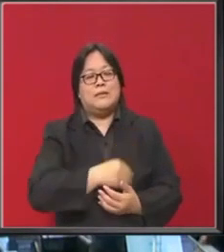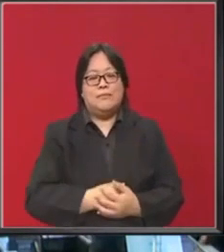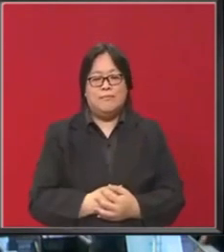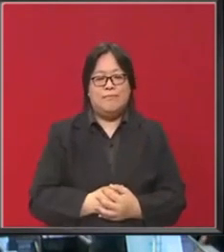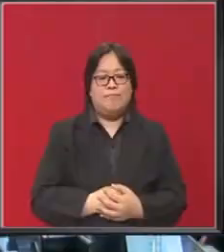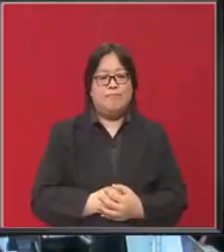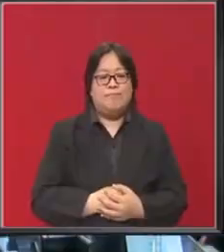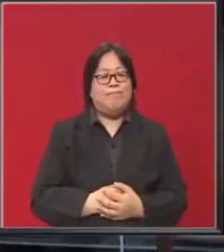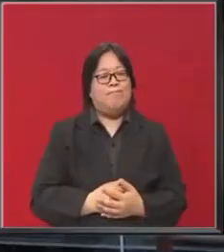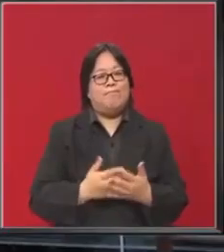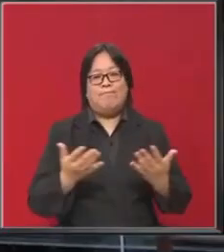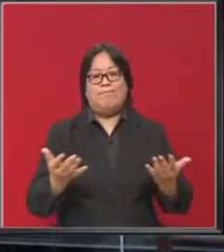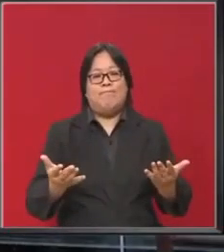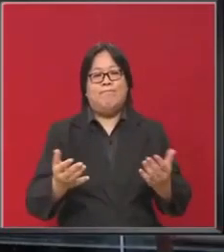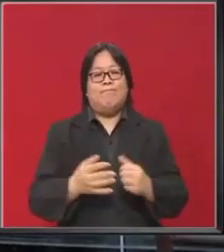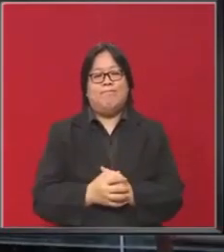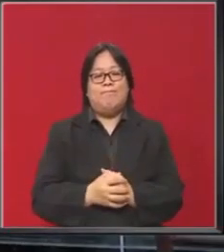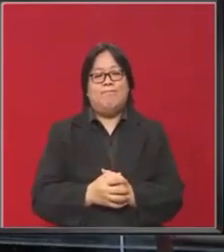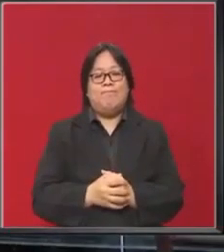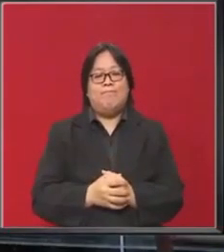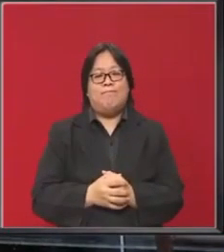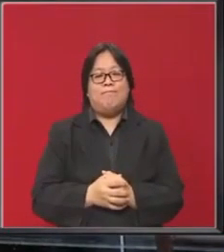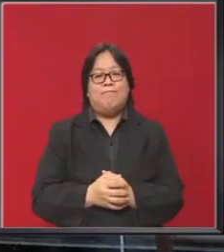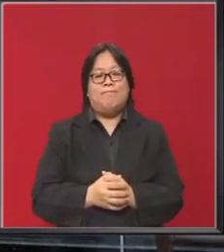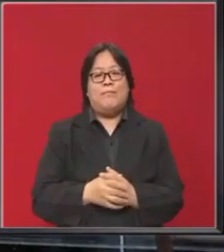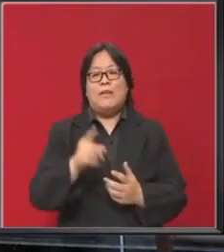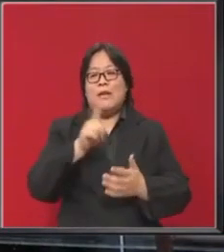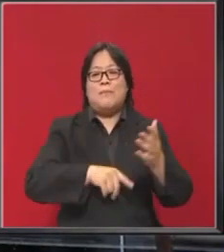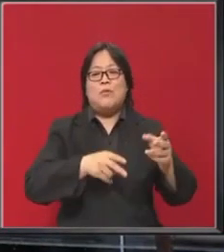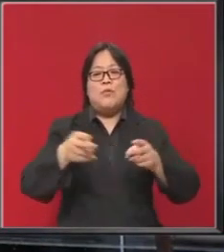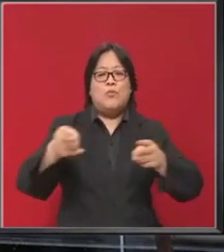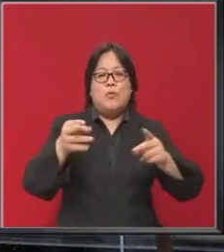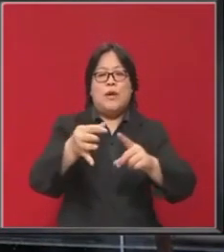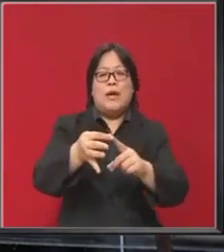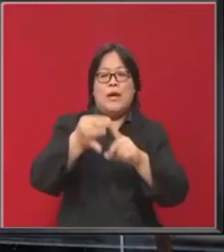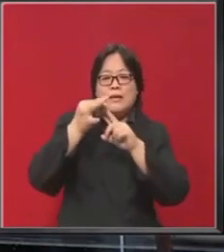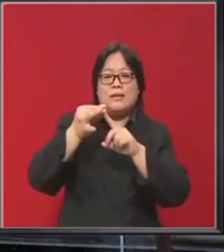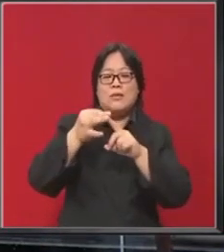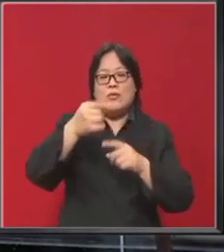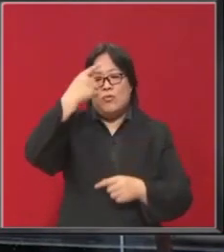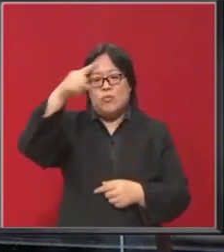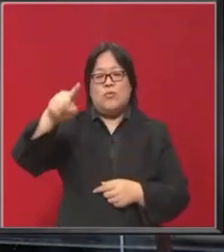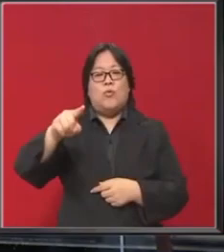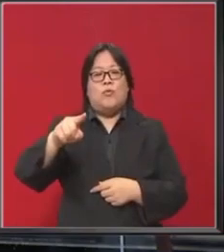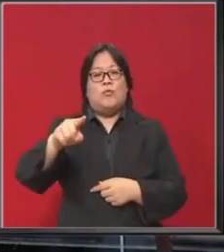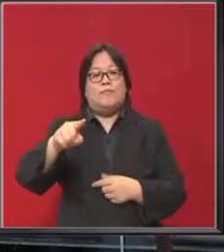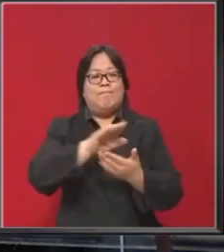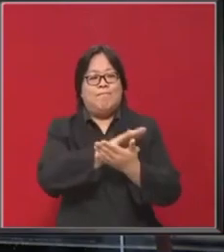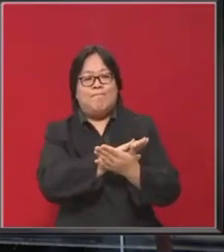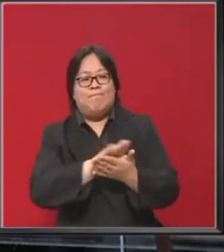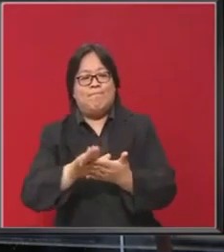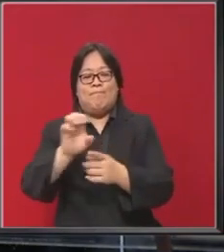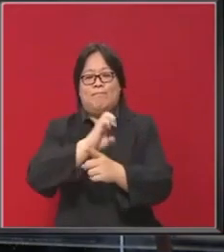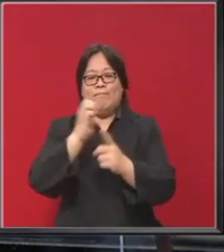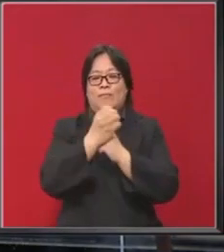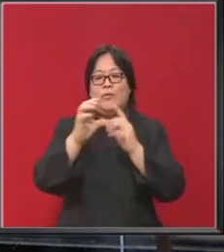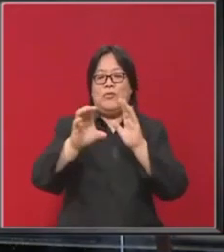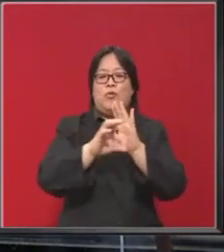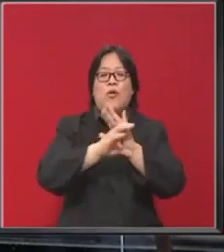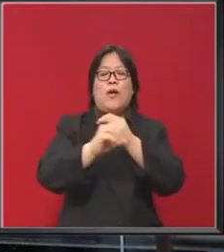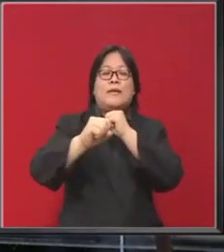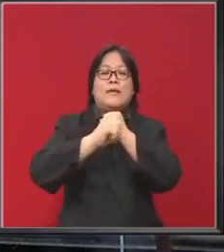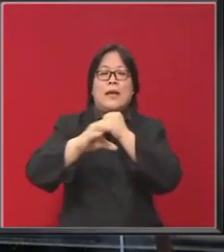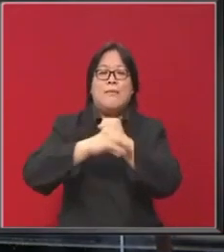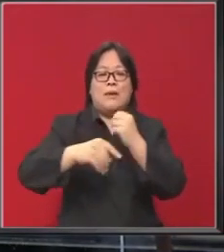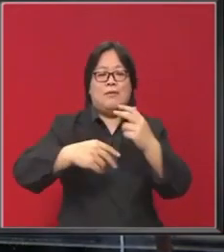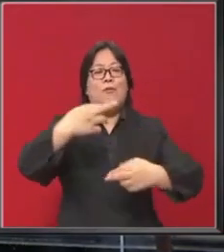Apakah menyakitkan akan inisiatif-inisiatif khusus untuk melestarikan alam sekitar seperti Pimpin